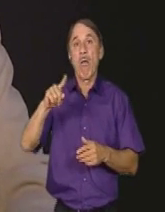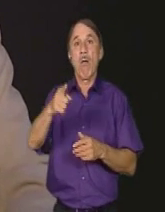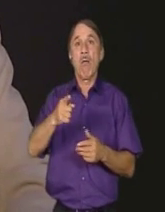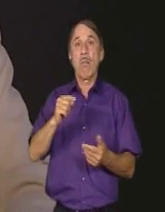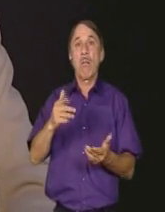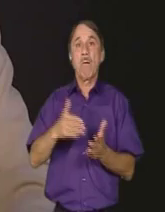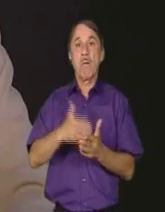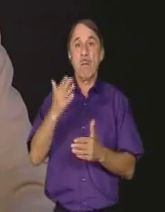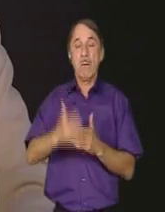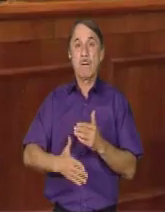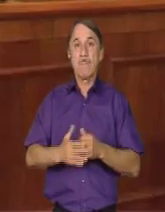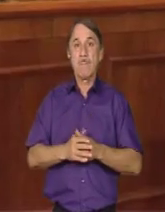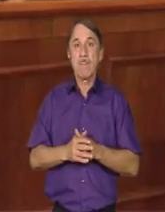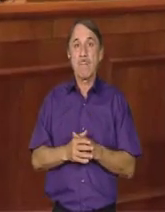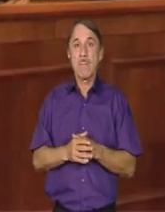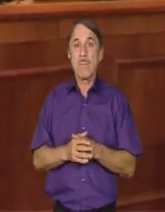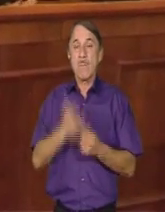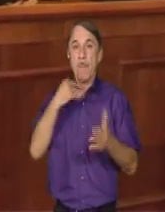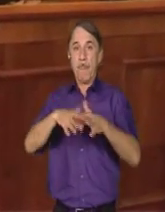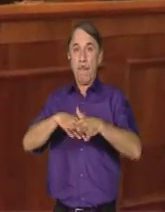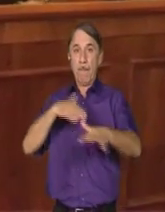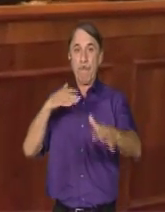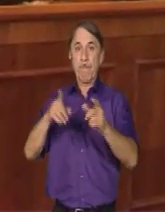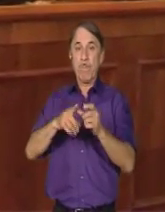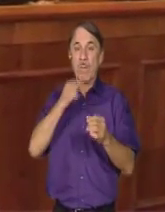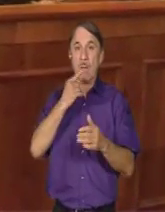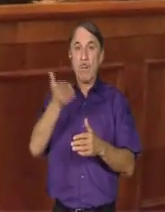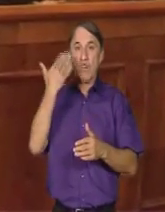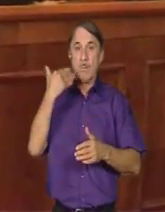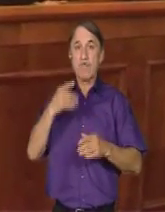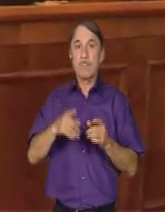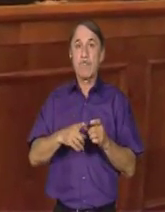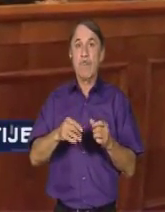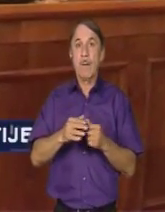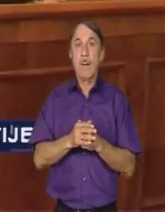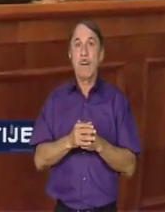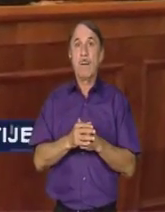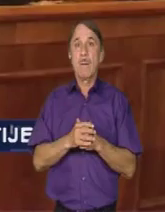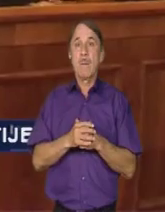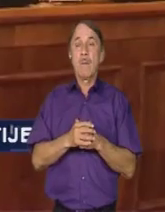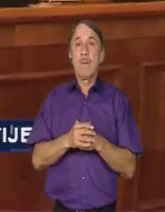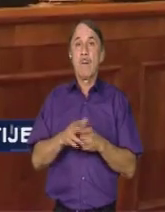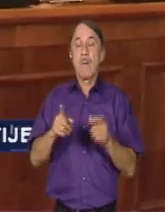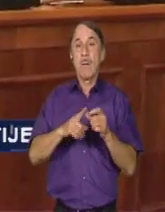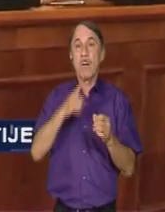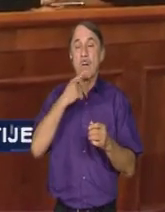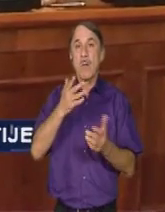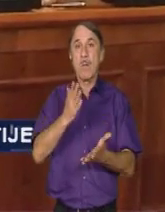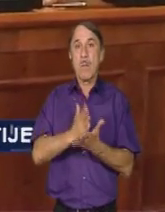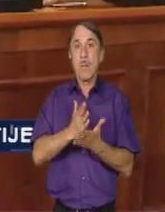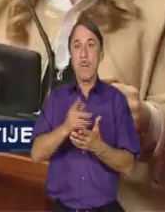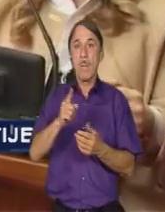njihov najpreči zadatak. Da. Narodna skupština kao mesto demokratskog dijaloga na kojem se po ustavu kontroliše izvršna vlast u